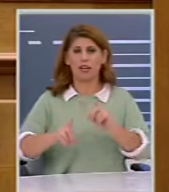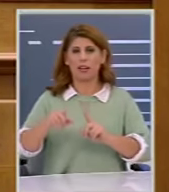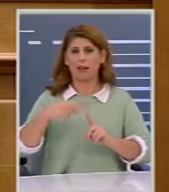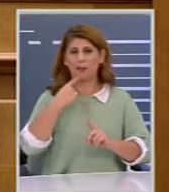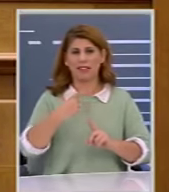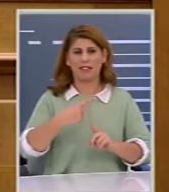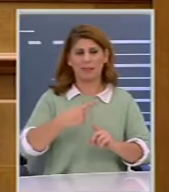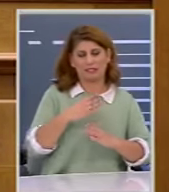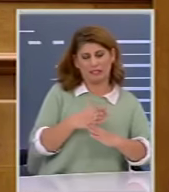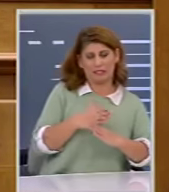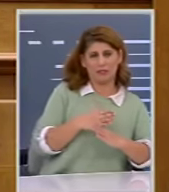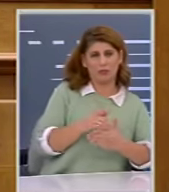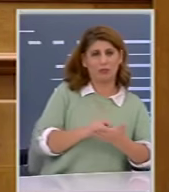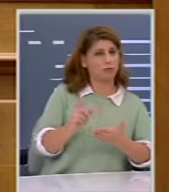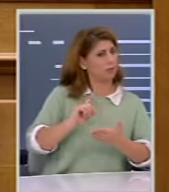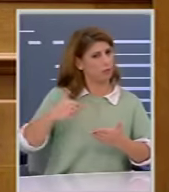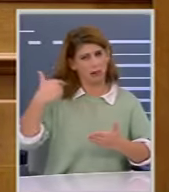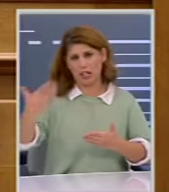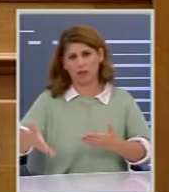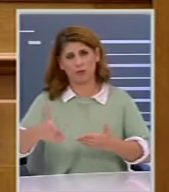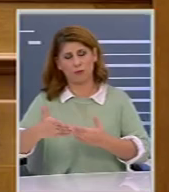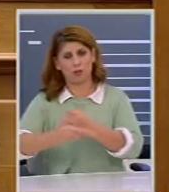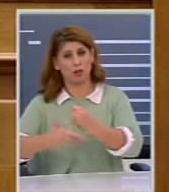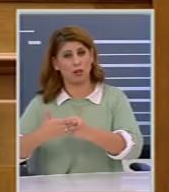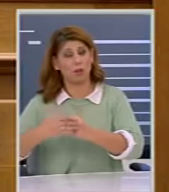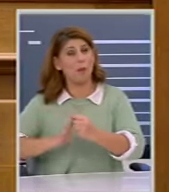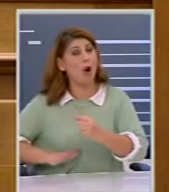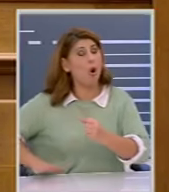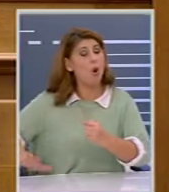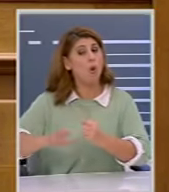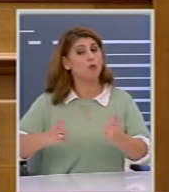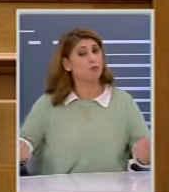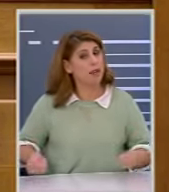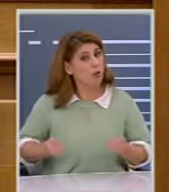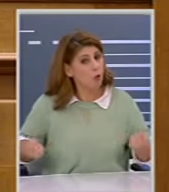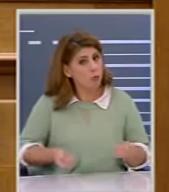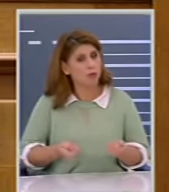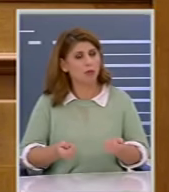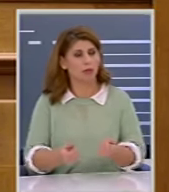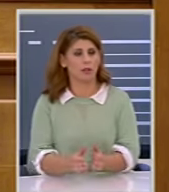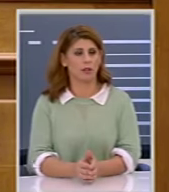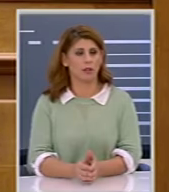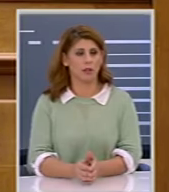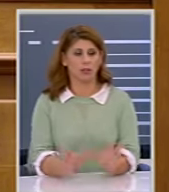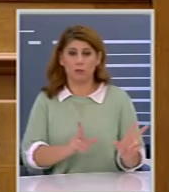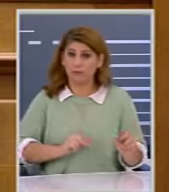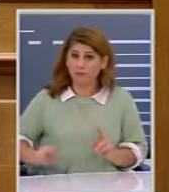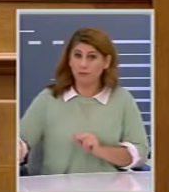στα γραφεία. Όχι, είμαστε εκεί έξω με τους αγρότες, με όλους τους παραγωγούς. Και το σύνολό